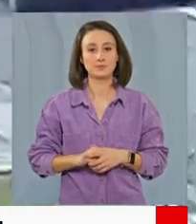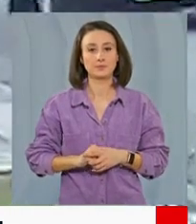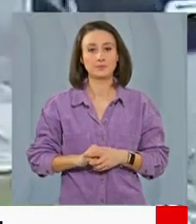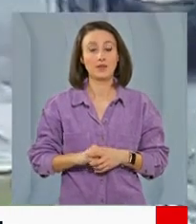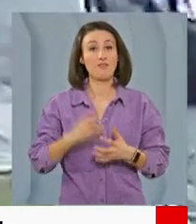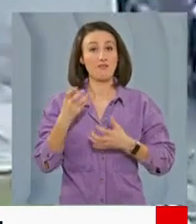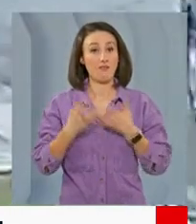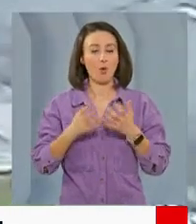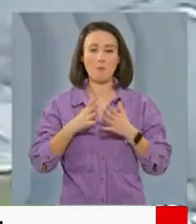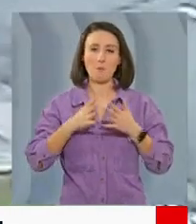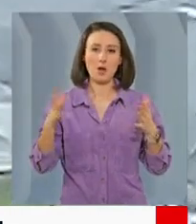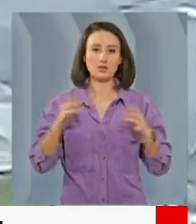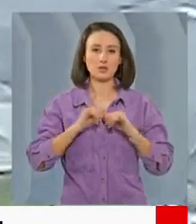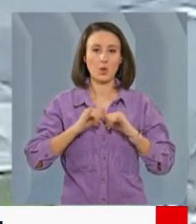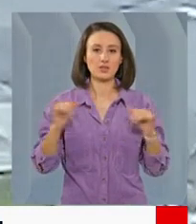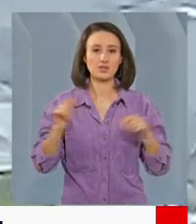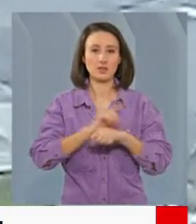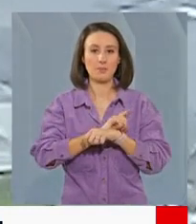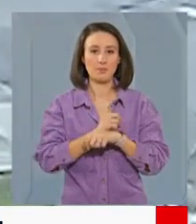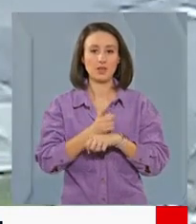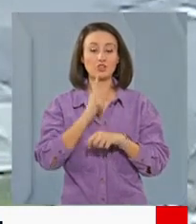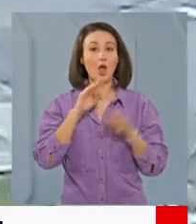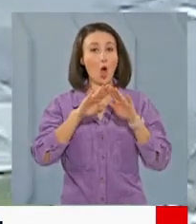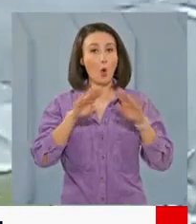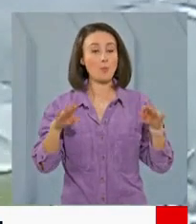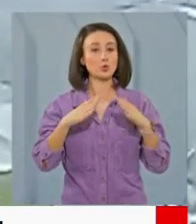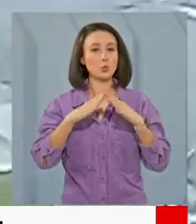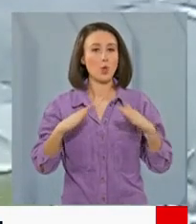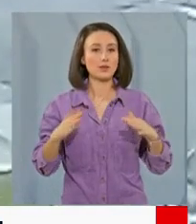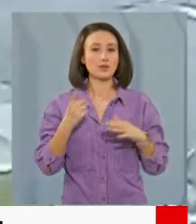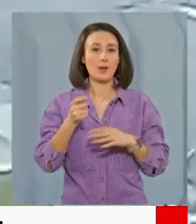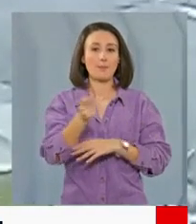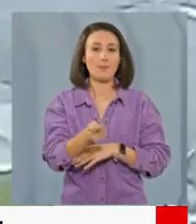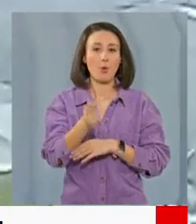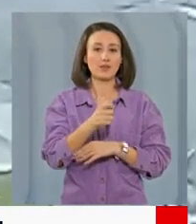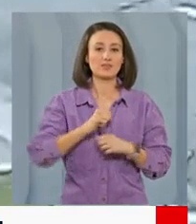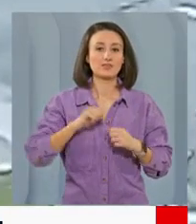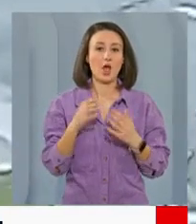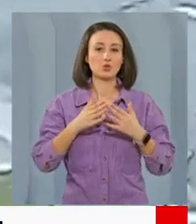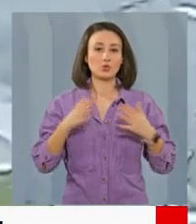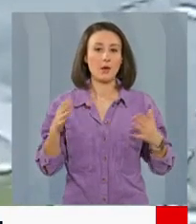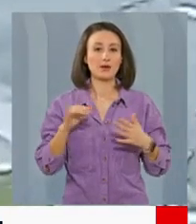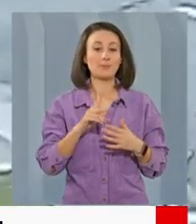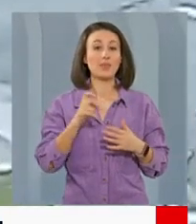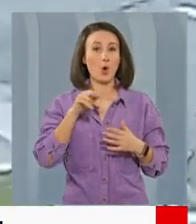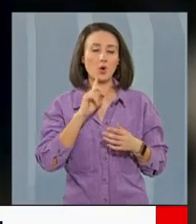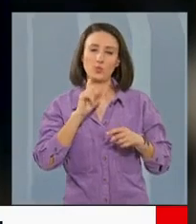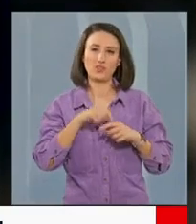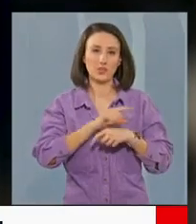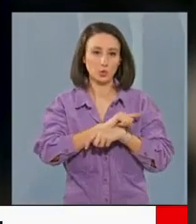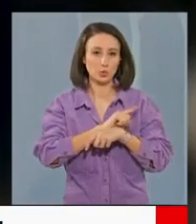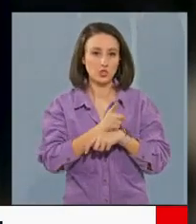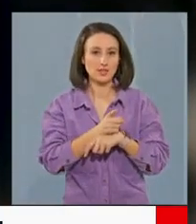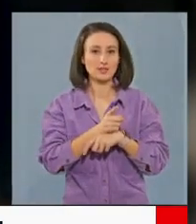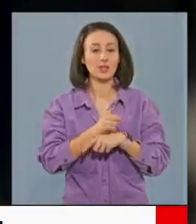flăcările uriașe sau extins imediat și la acoperișul Casei însă pompierii din Satu Mare dar și din Bihor au intervenit de